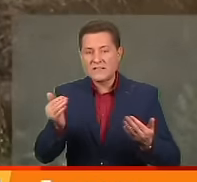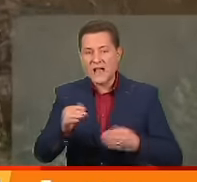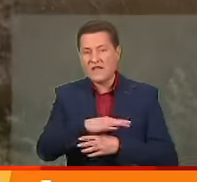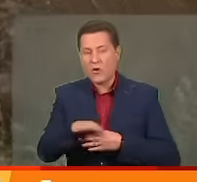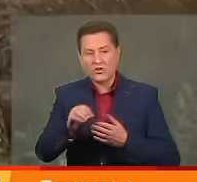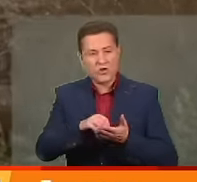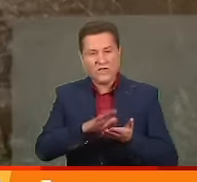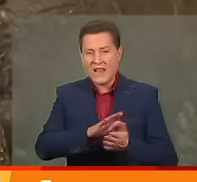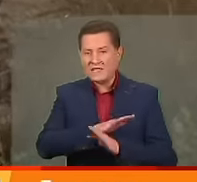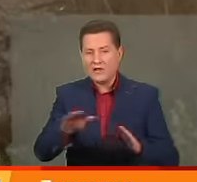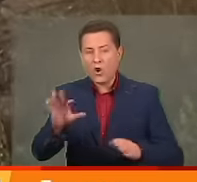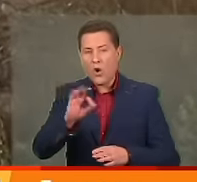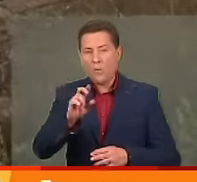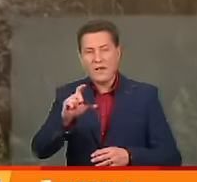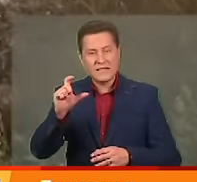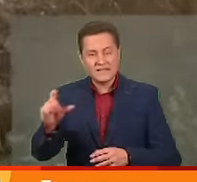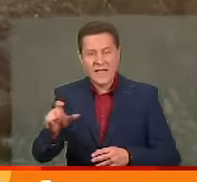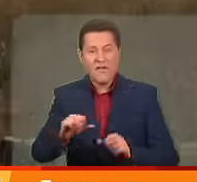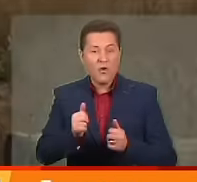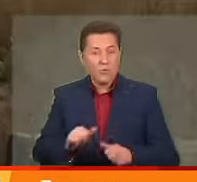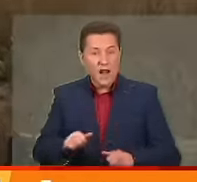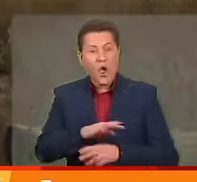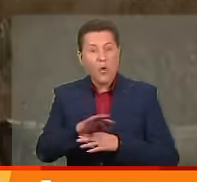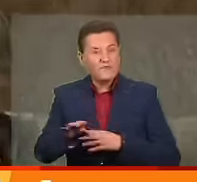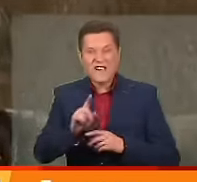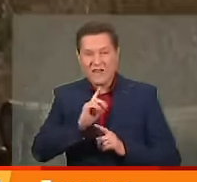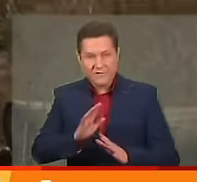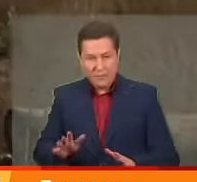зафіксувало ОБСЄ, а тому формально його не було.